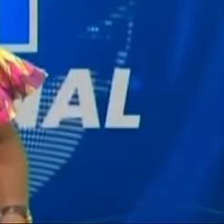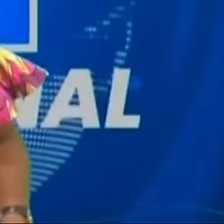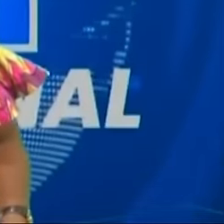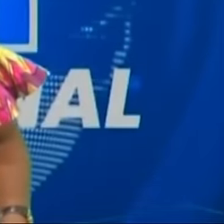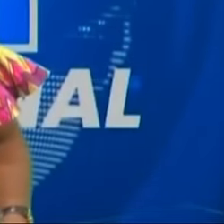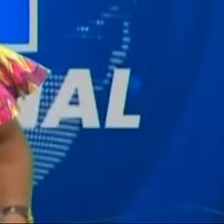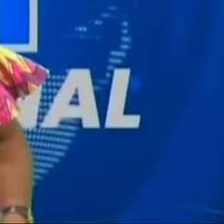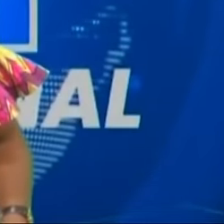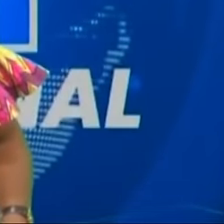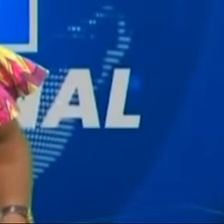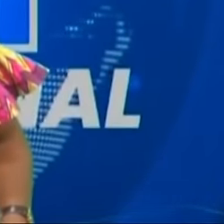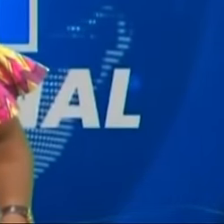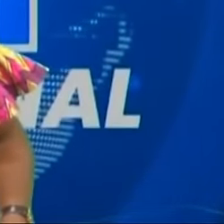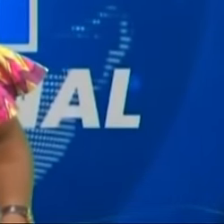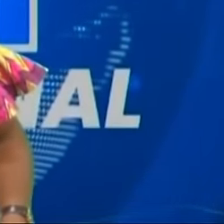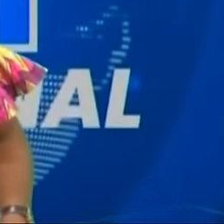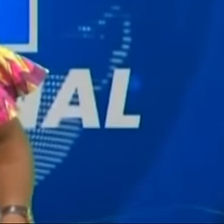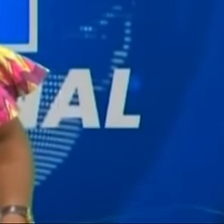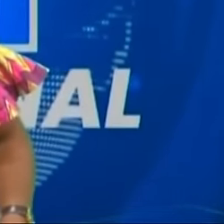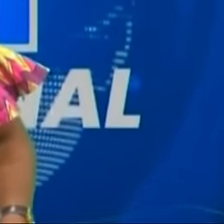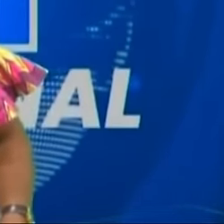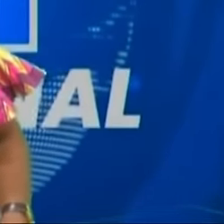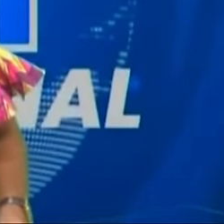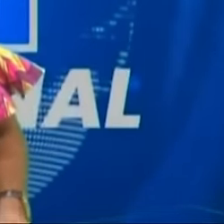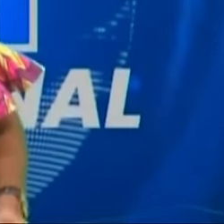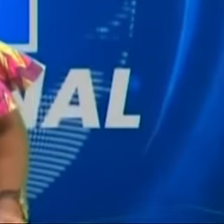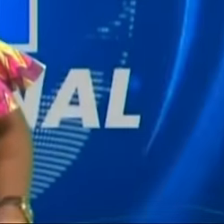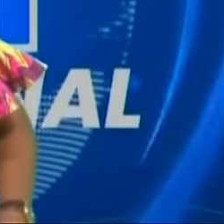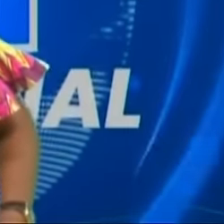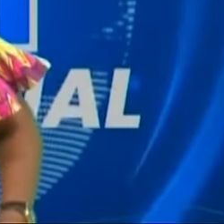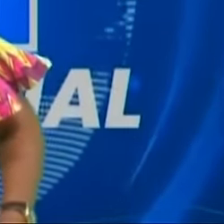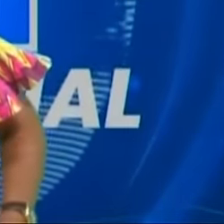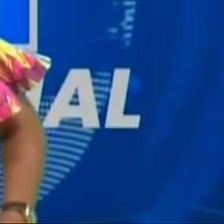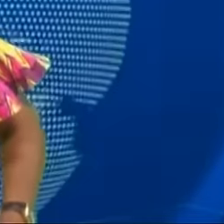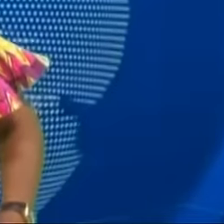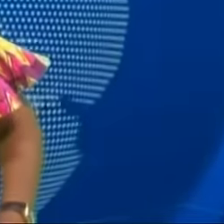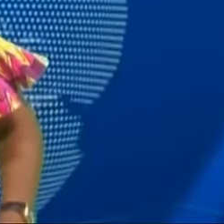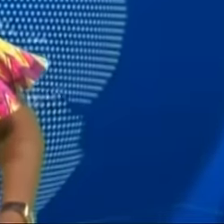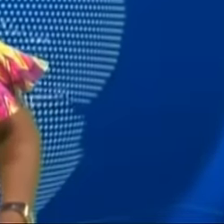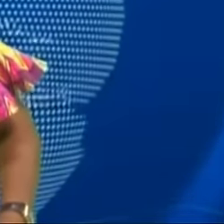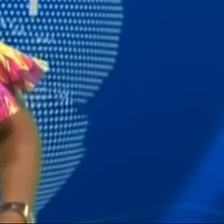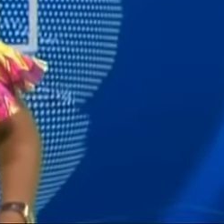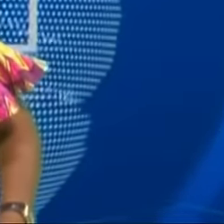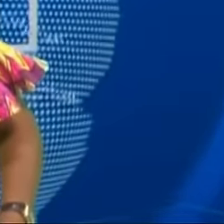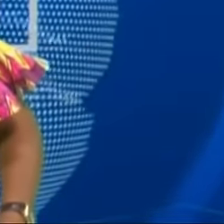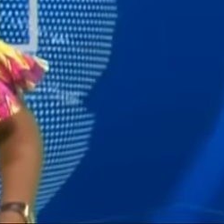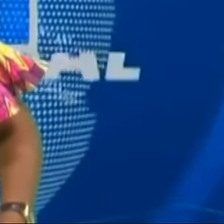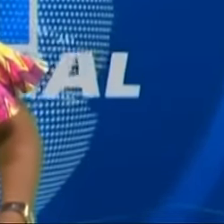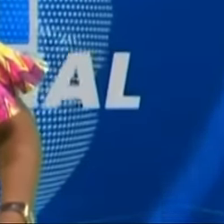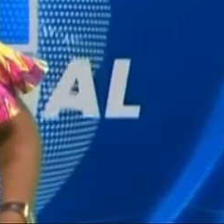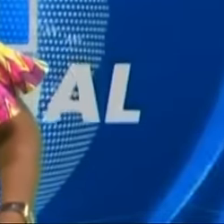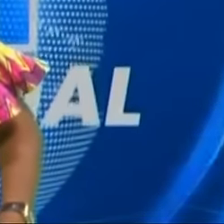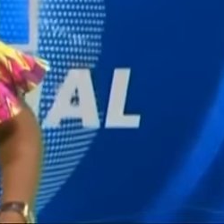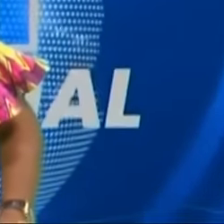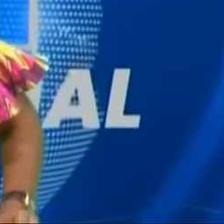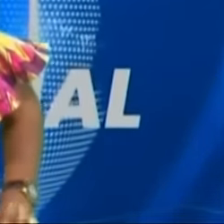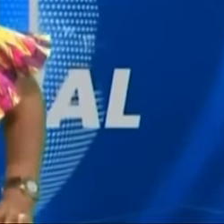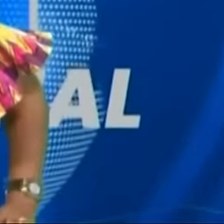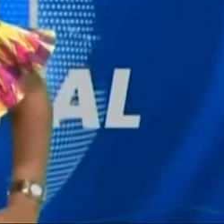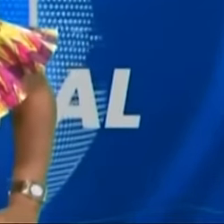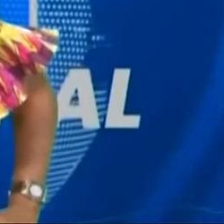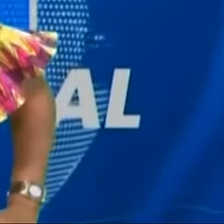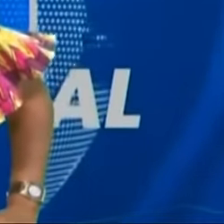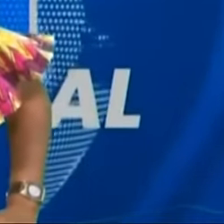Le trafic a repris à la frontière entre la Zambie et la République démocratique du Congo après un moment de fermeture. L'épilogue de ce